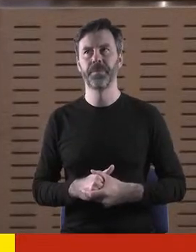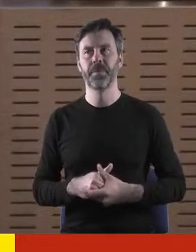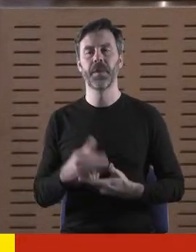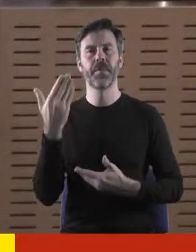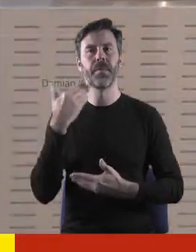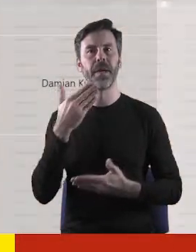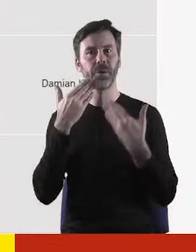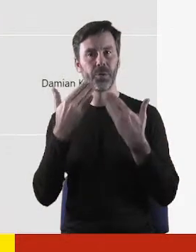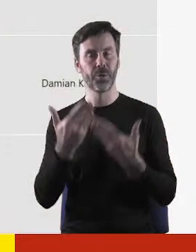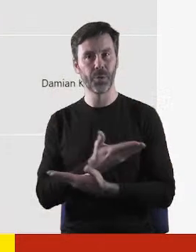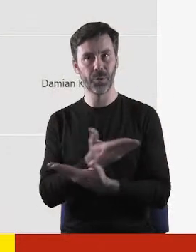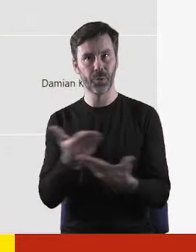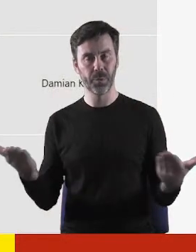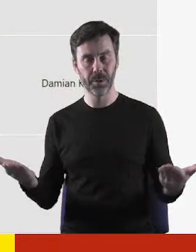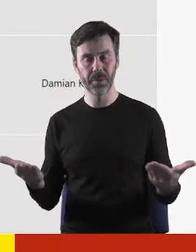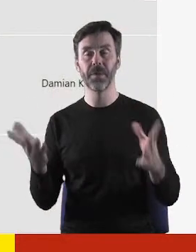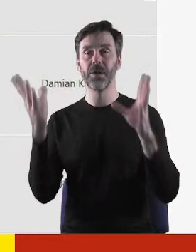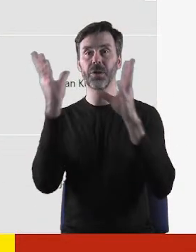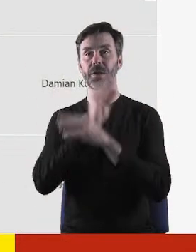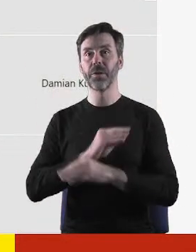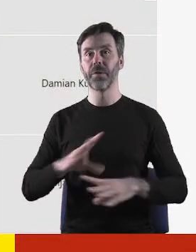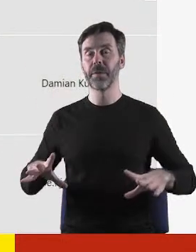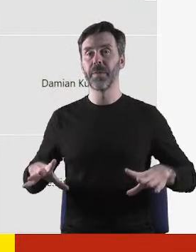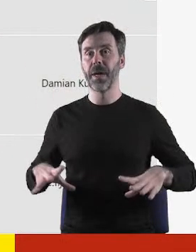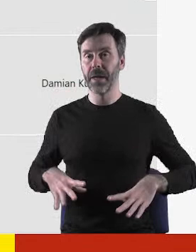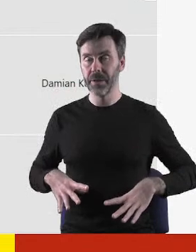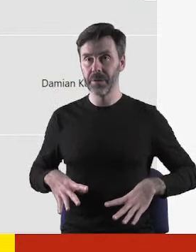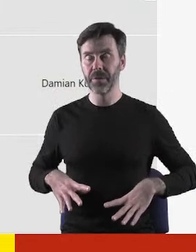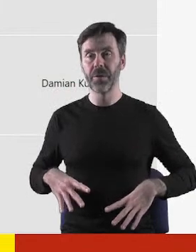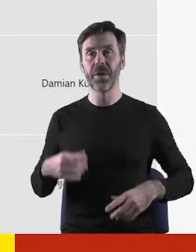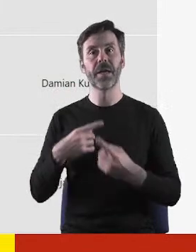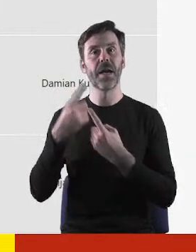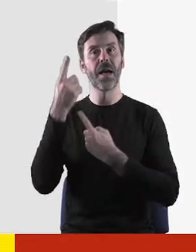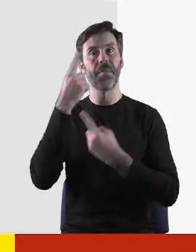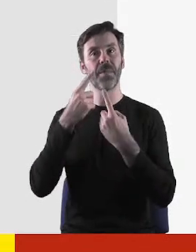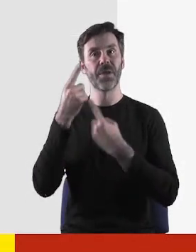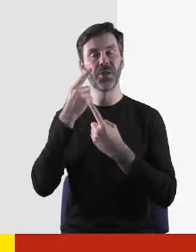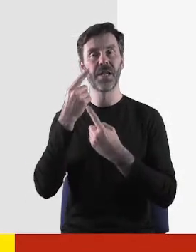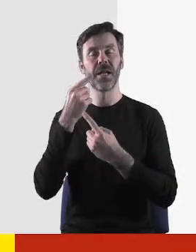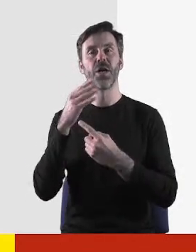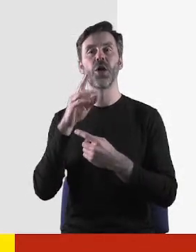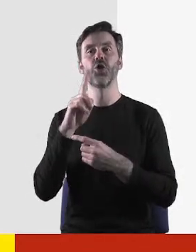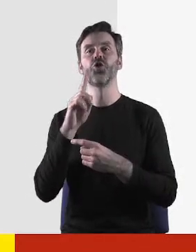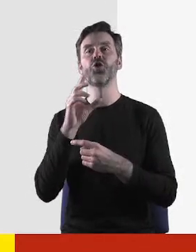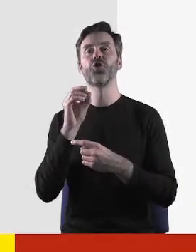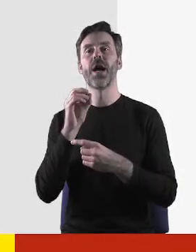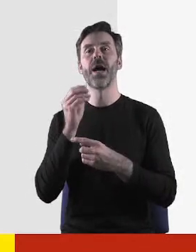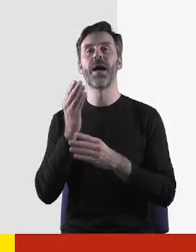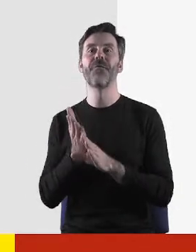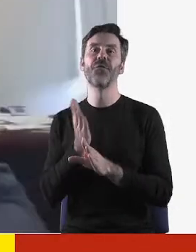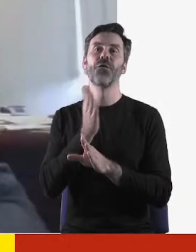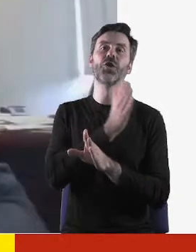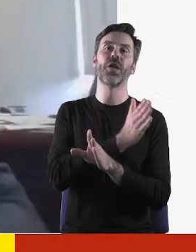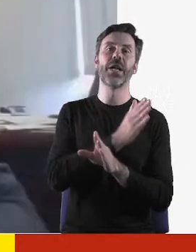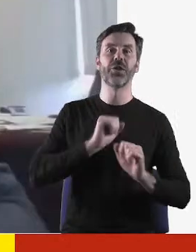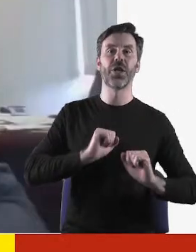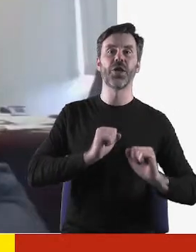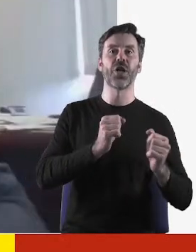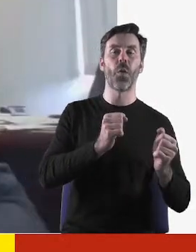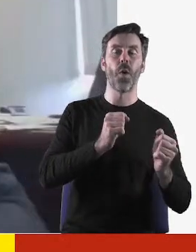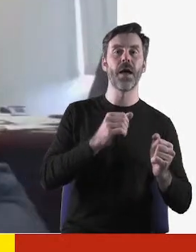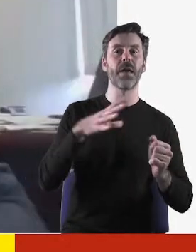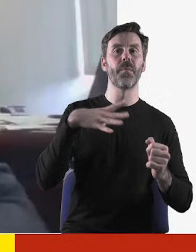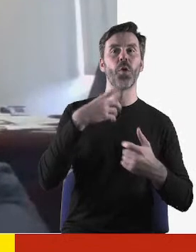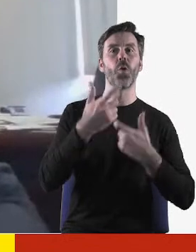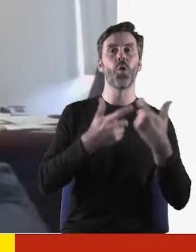Dziękuję bardzo. Szanowni Państwo, no, myślę, że wszystkie dotychczasowe działania, które zarząd podjął